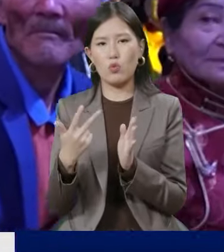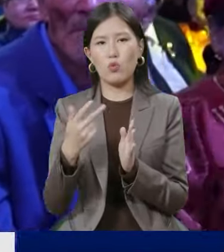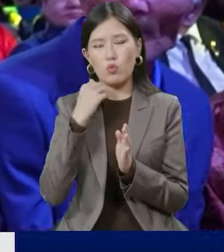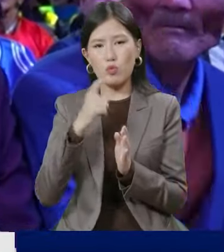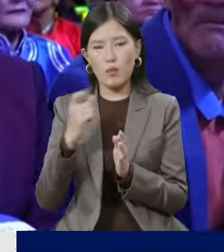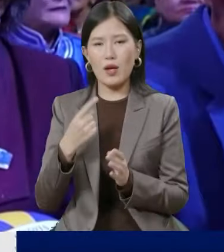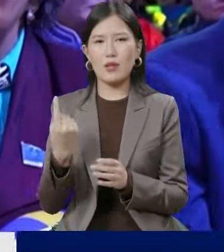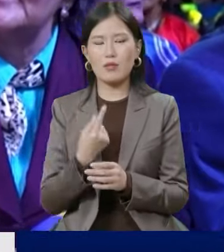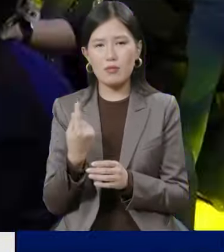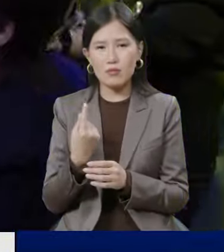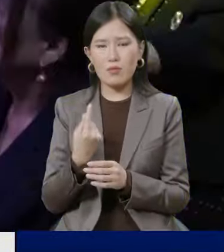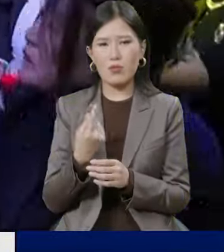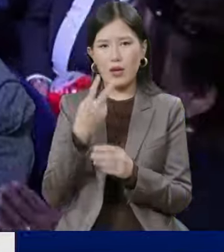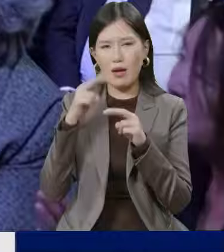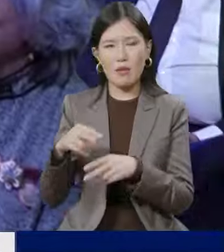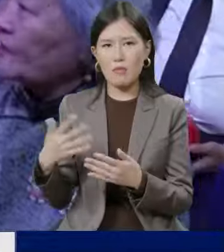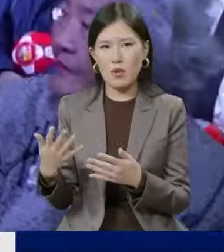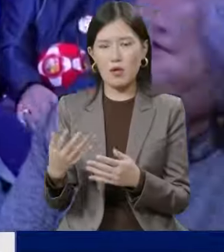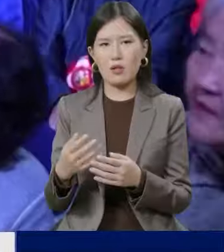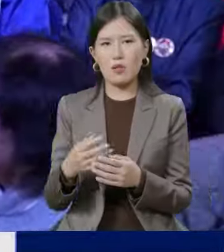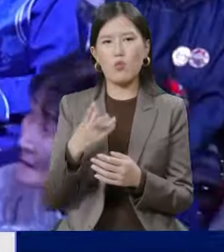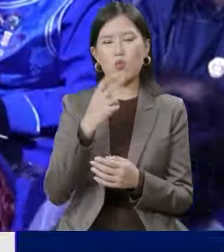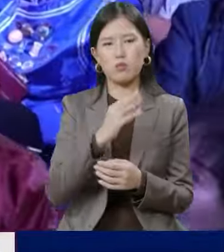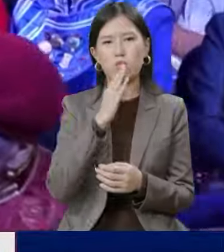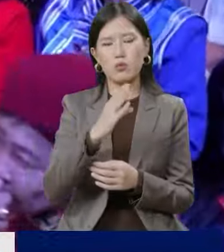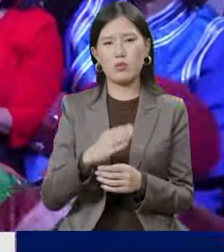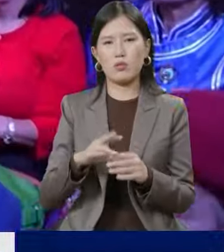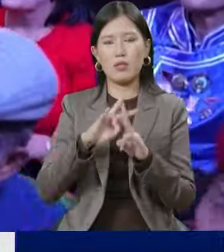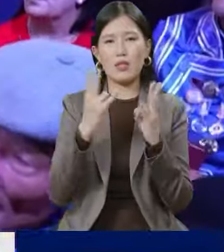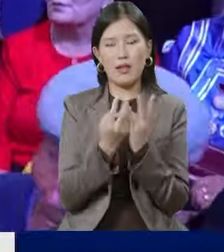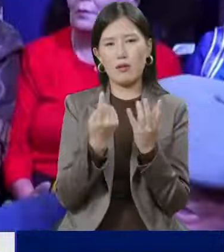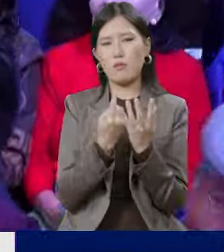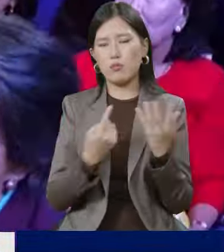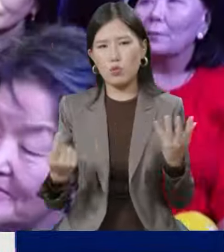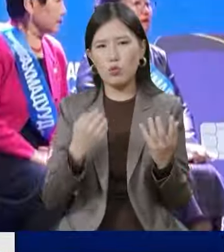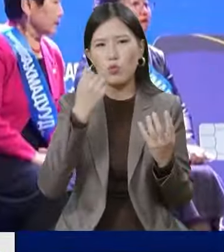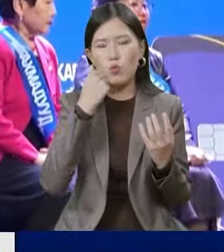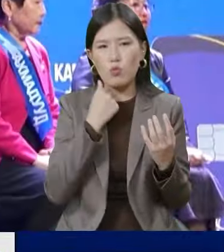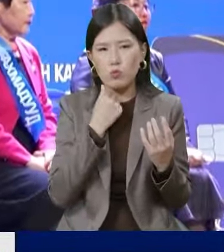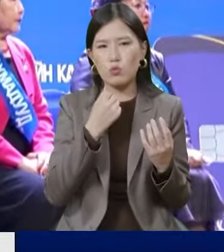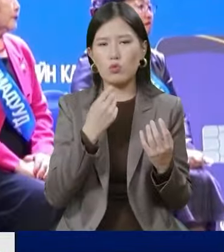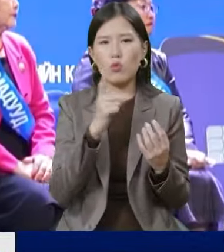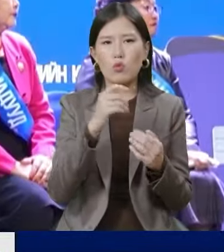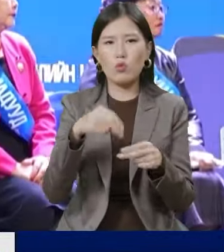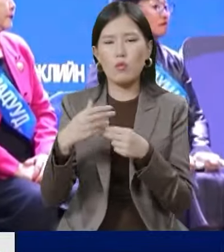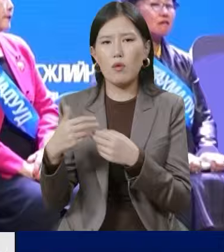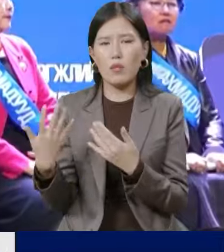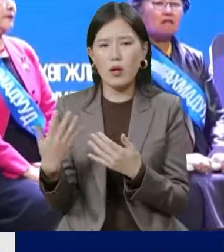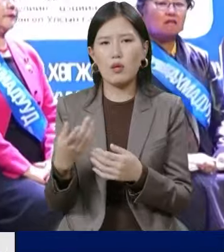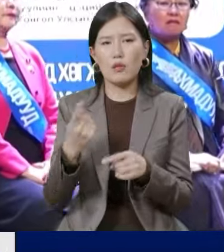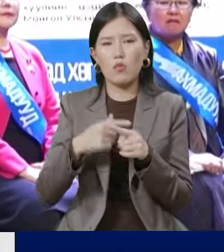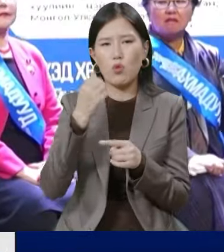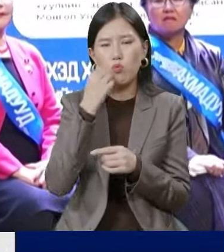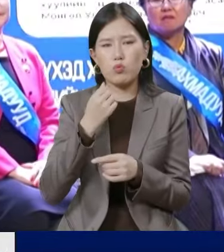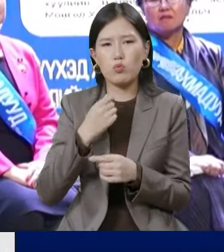хүүхэдгүй. Хатуухан хэлэхэд Ахмадууд нийгмээс тусгаарлагдж төрийн багахан халамжийг царайчилж өдөл насаа өнгөрөөдөг гэдгийг Ахмадуудын төлөх төрийн бас